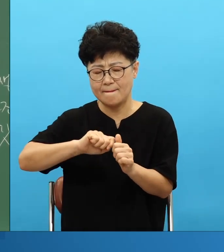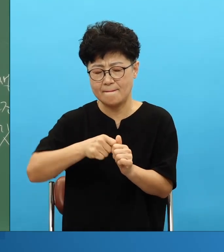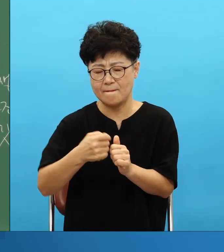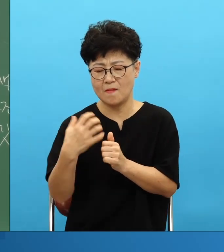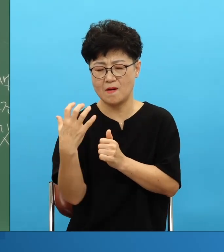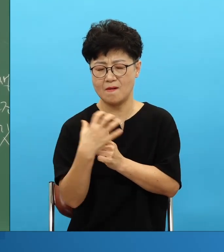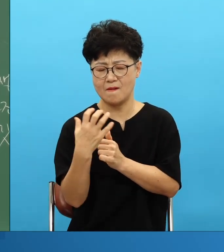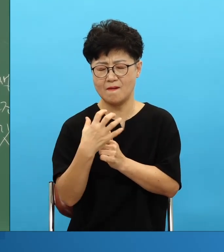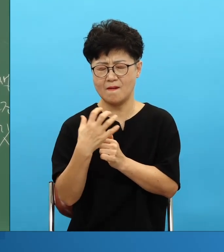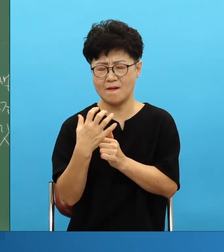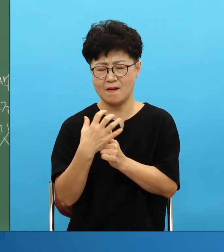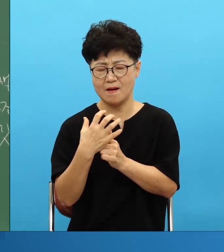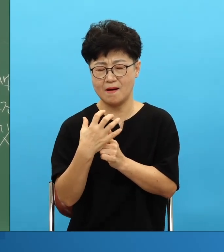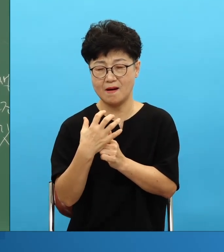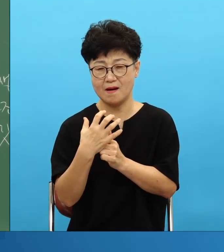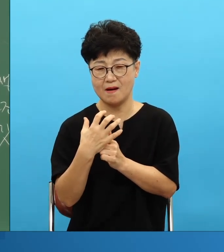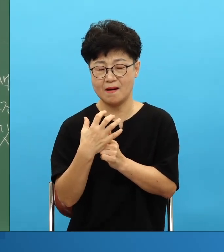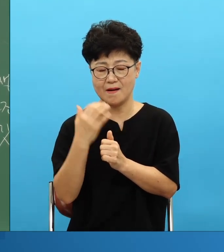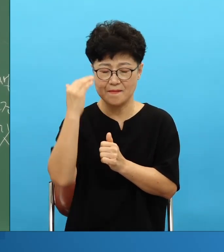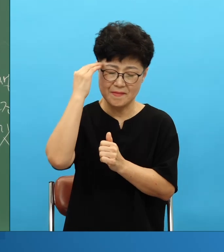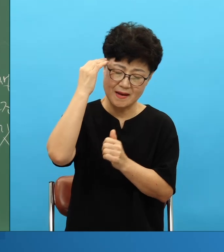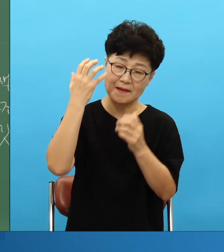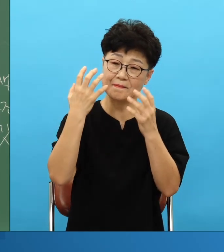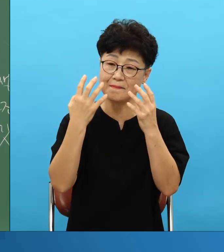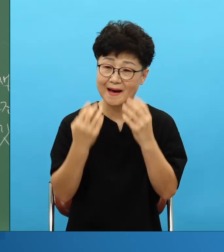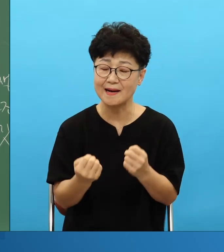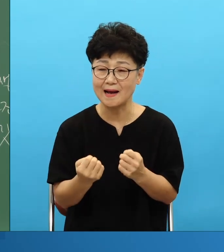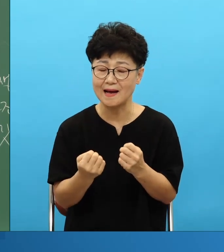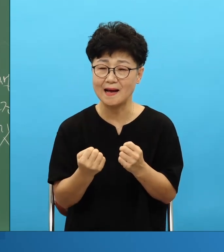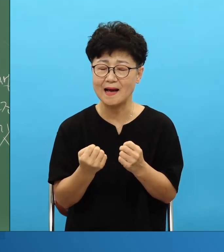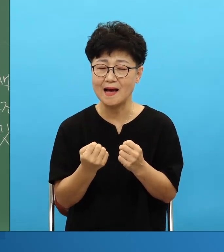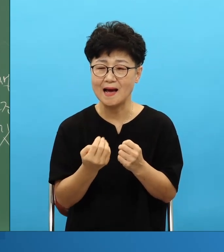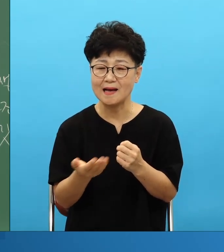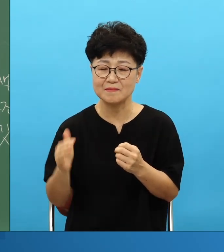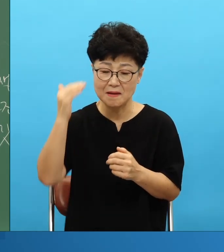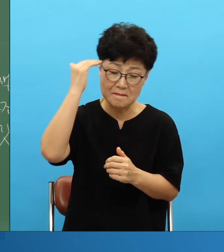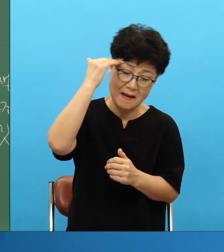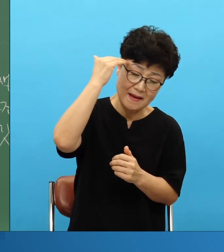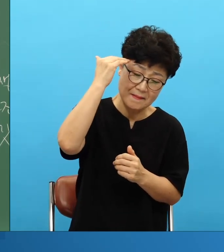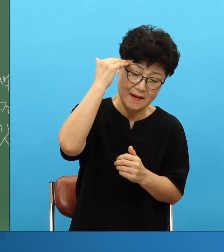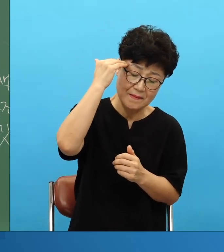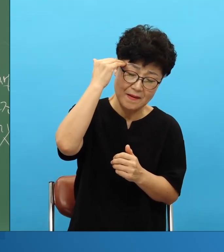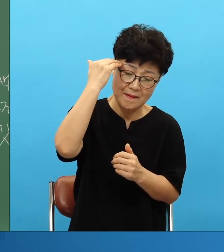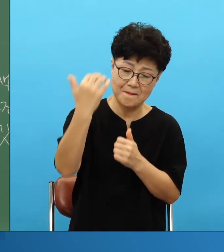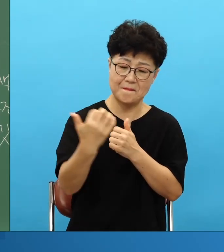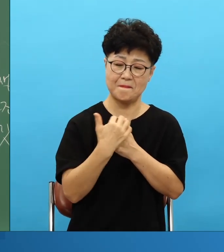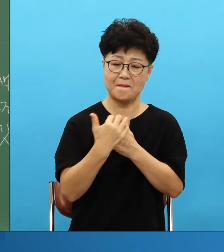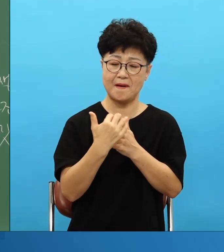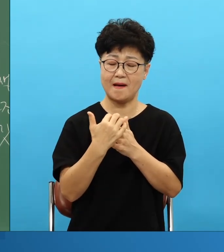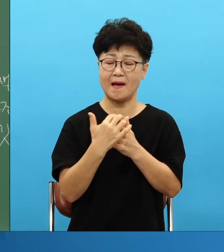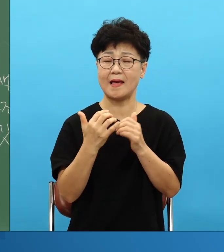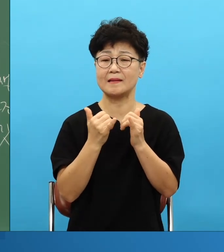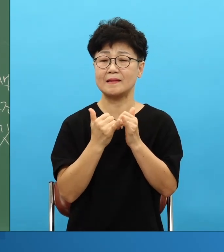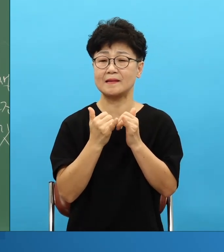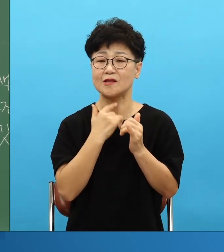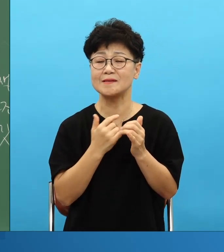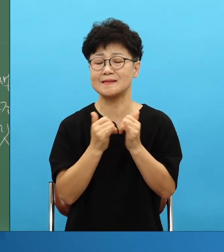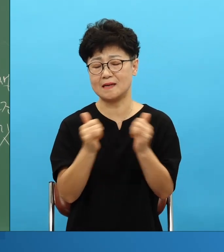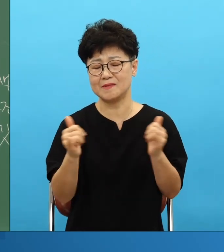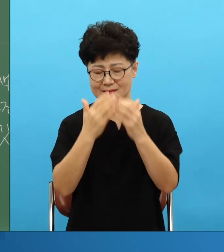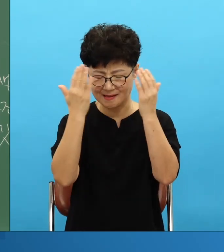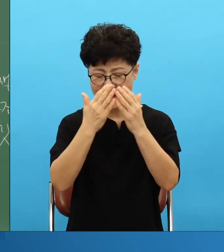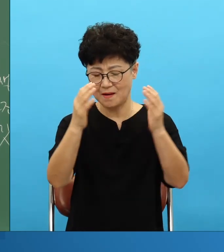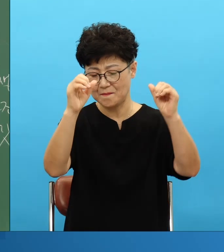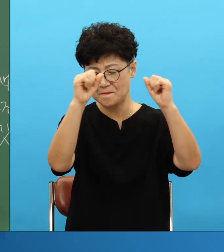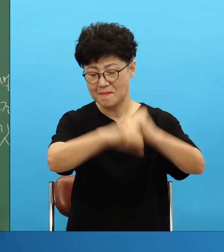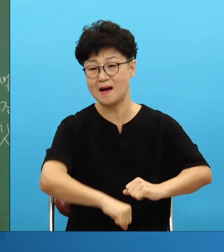다 무너졌고요. 저는 지금도 복음 전하고 있습니다. I was persecuted for the past 30 years, but all those people, they crumbled, and I continue to proclaim the